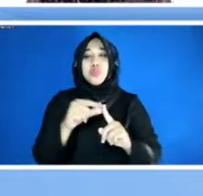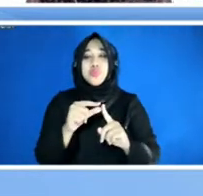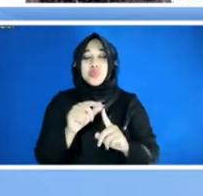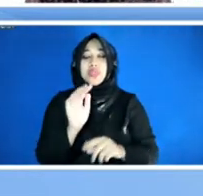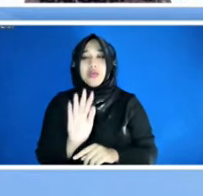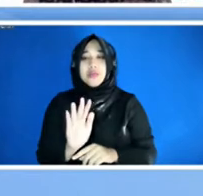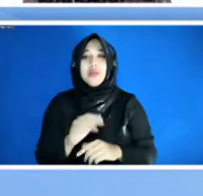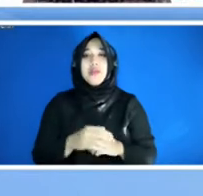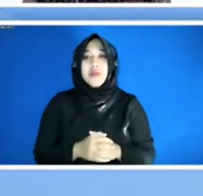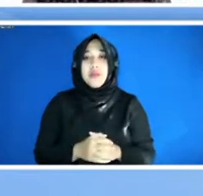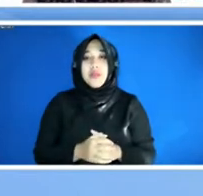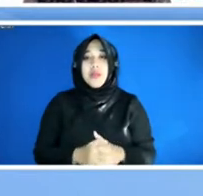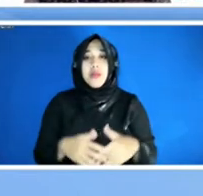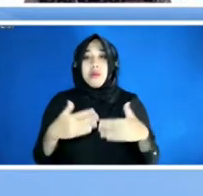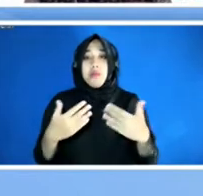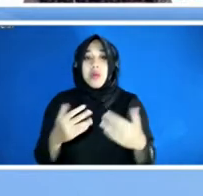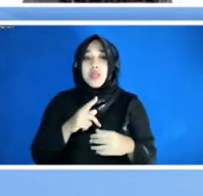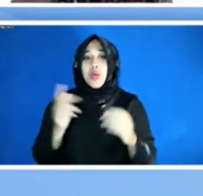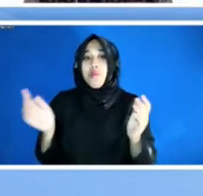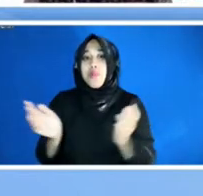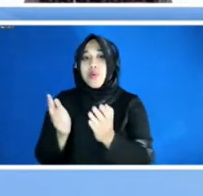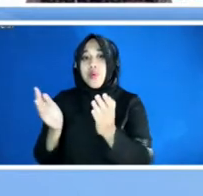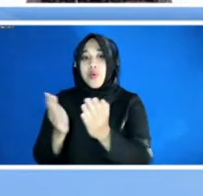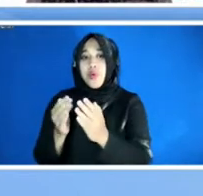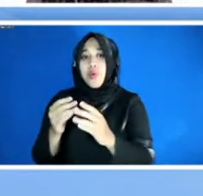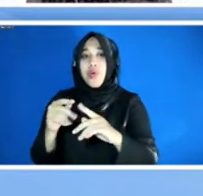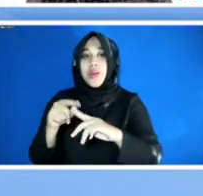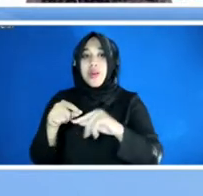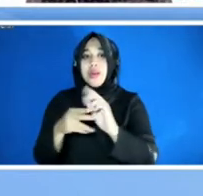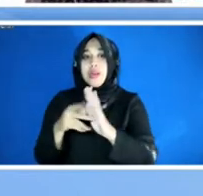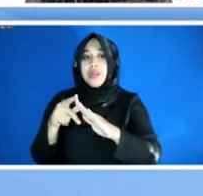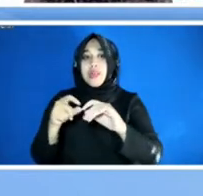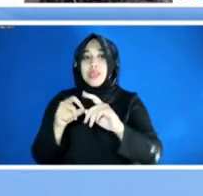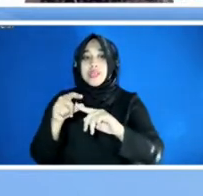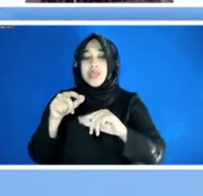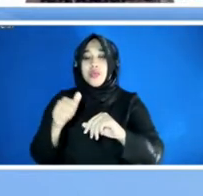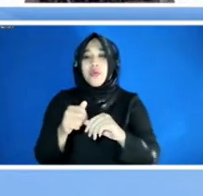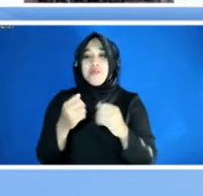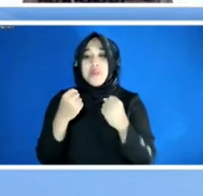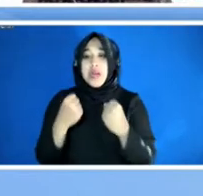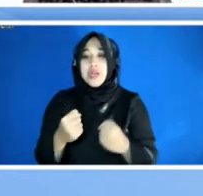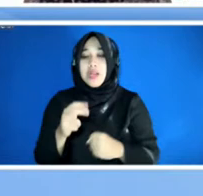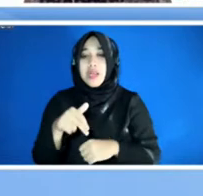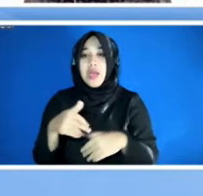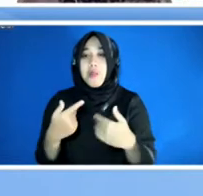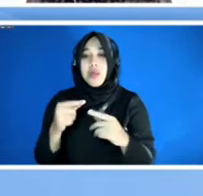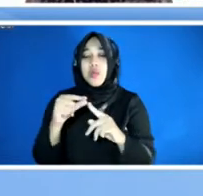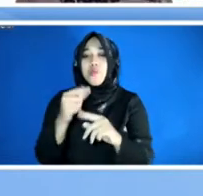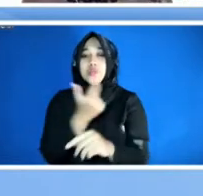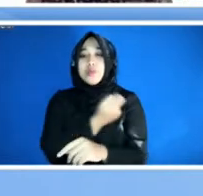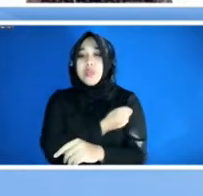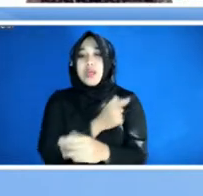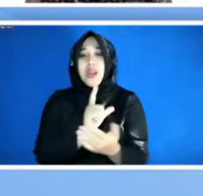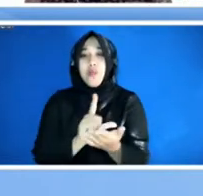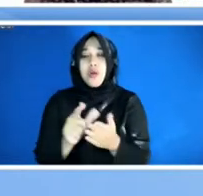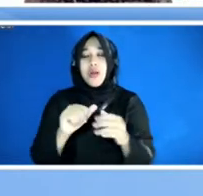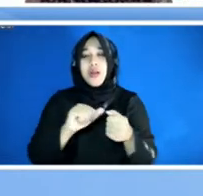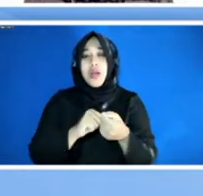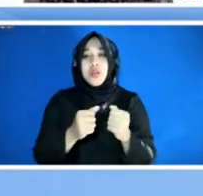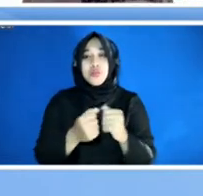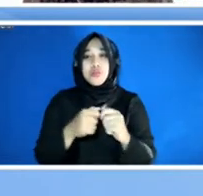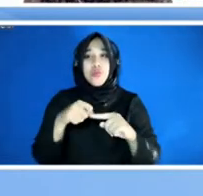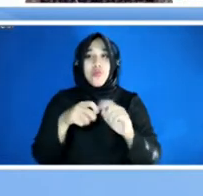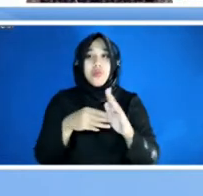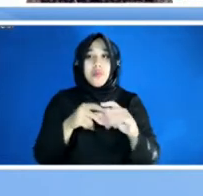Terus bagaimana kita mendorong lintas sektor untuk lebih berani, apalagi puskesmasnya, untuk melaporkan kasus-kasus konfirmasi